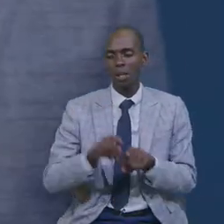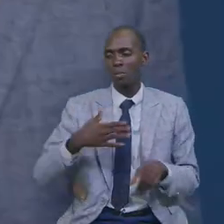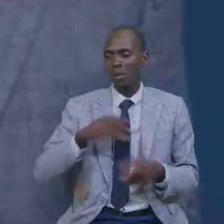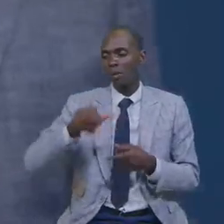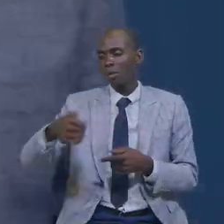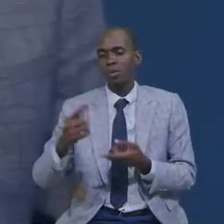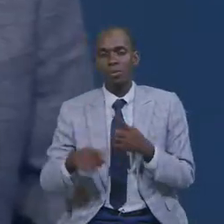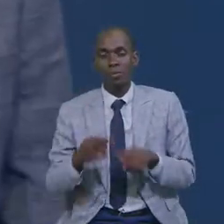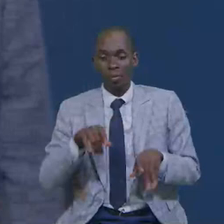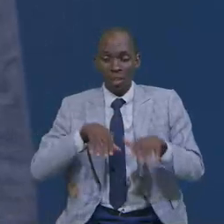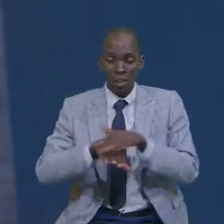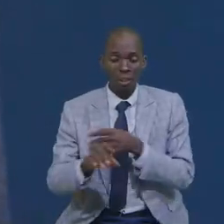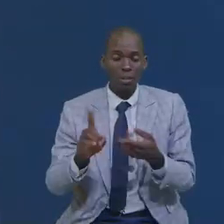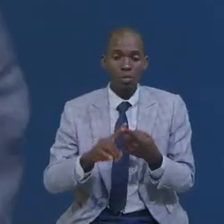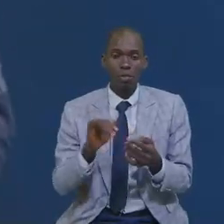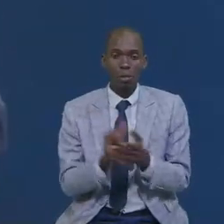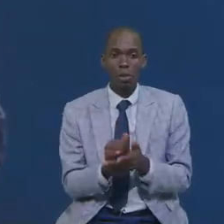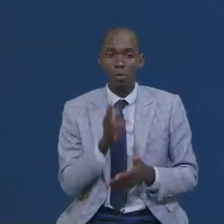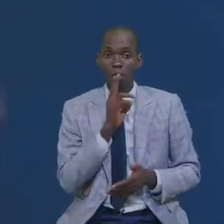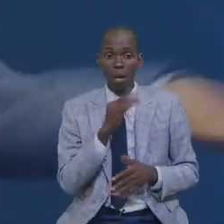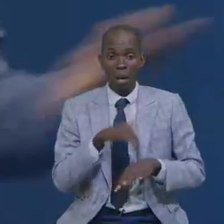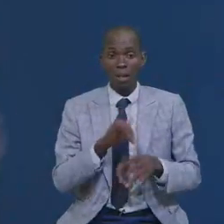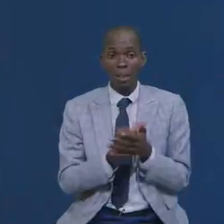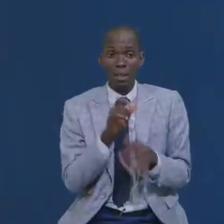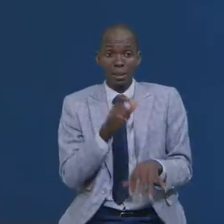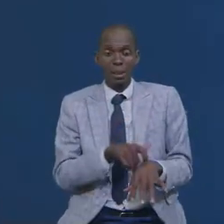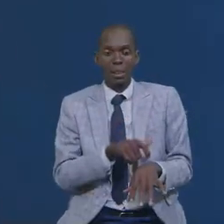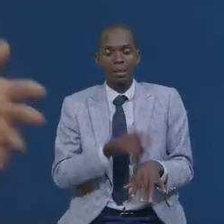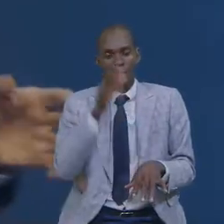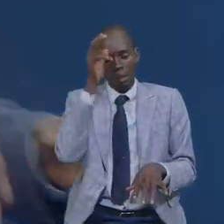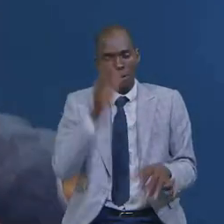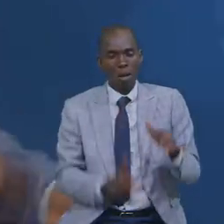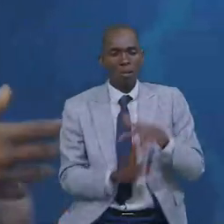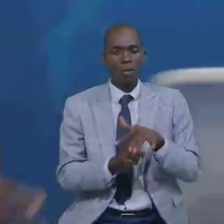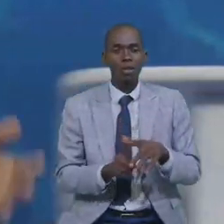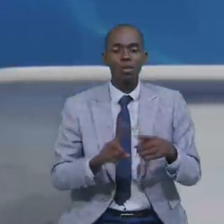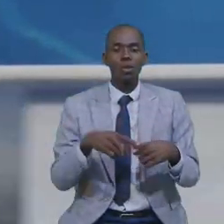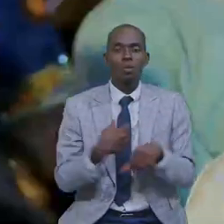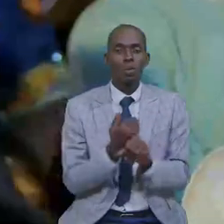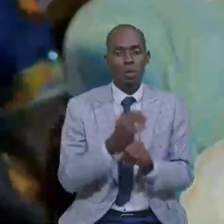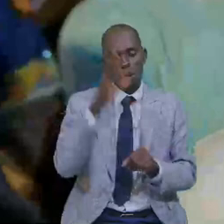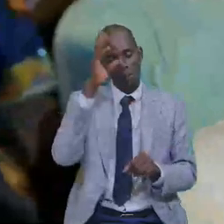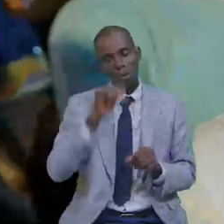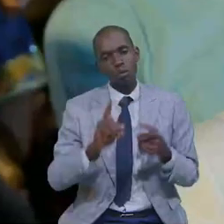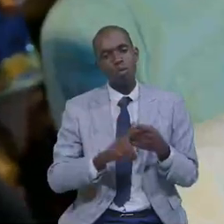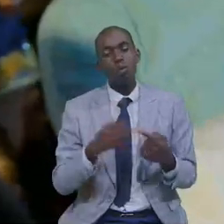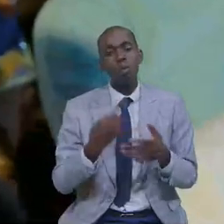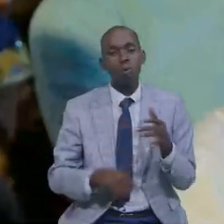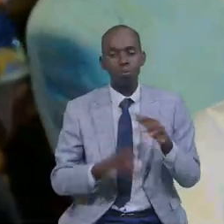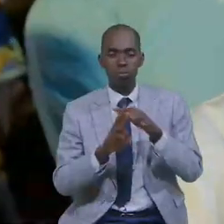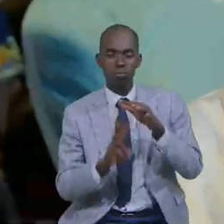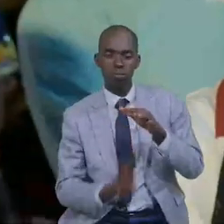va dans la rivière et le diable vient maintenant en ce moment dans la rivière pour le noyer mais